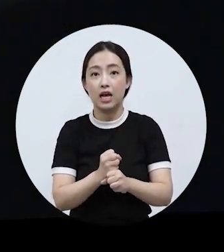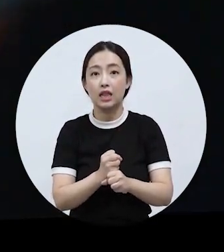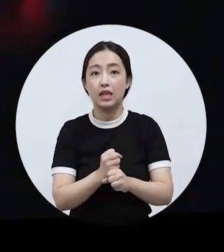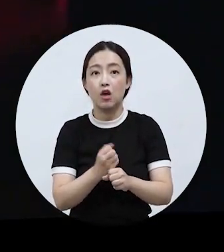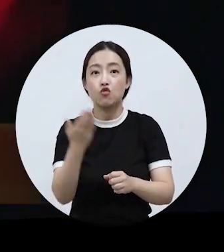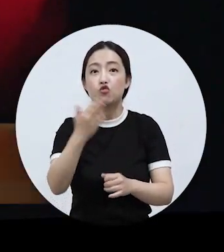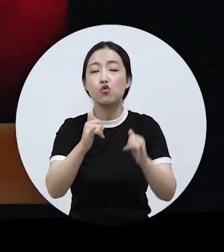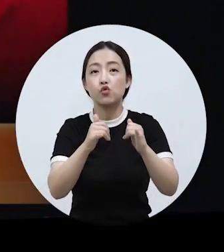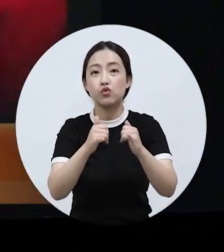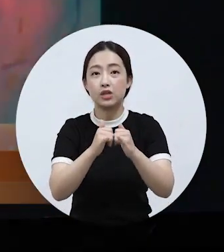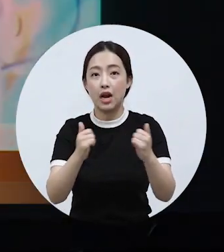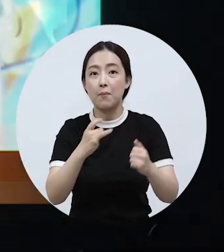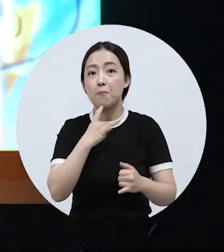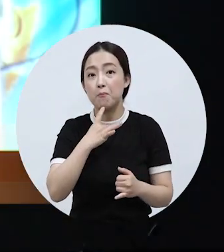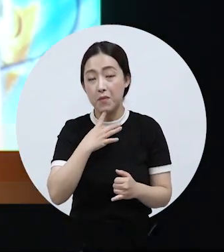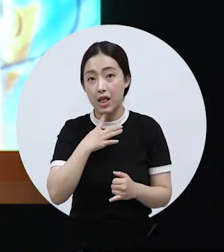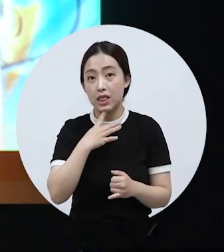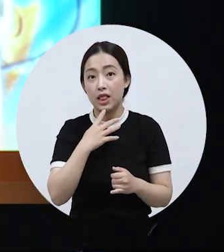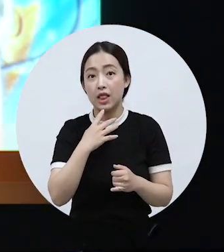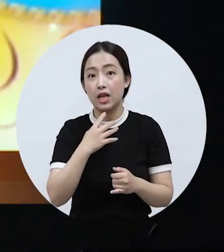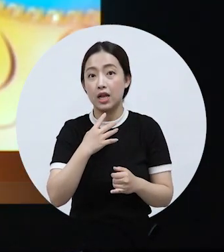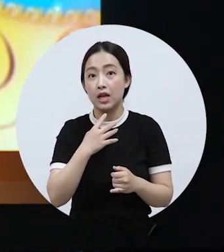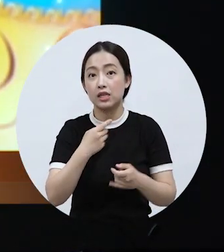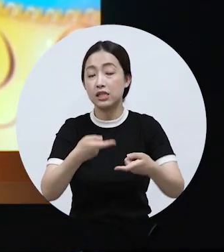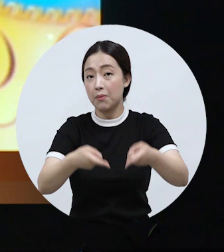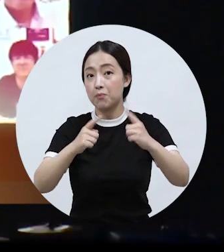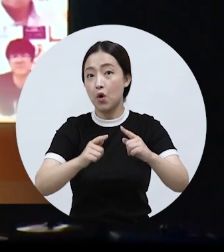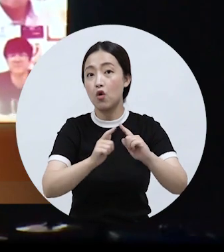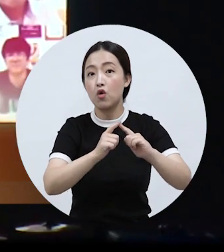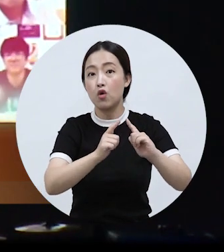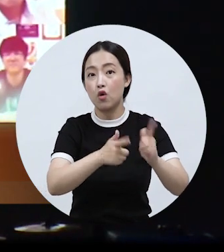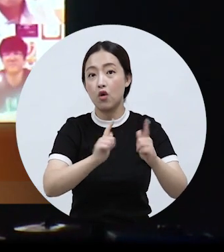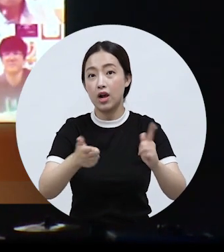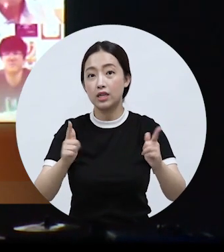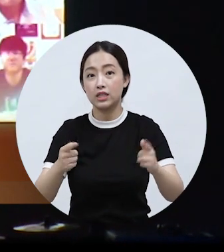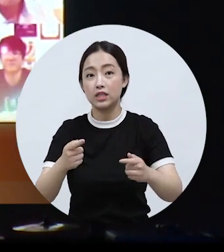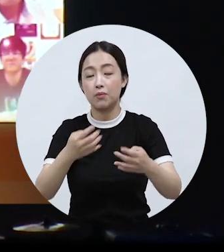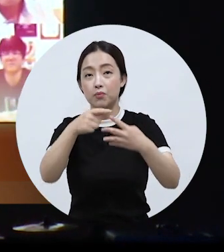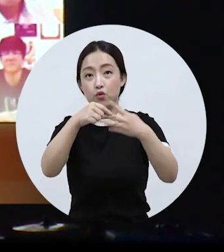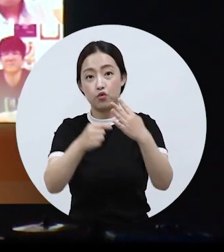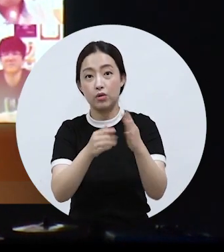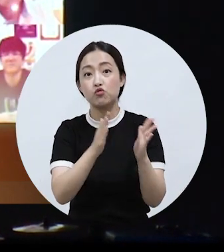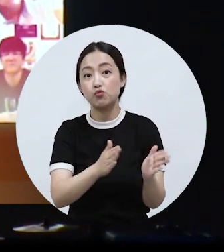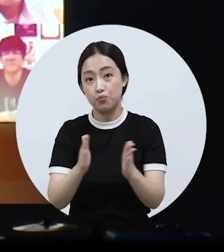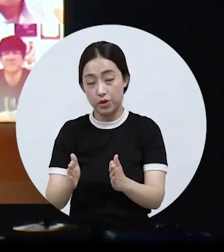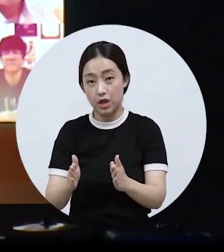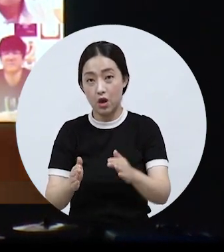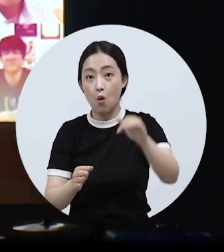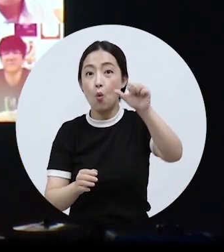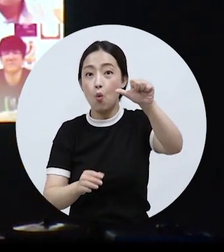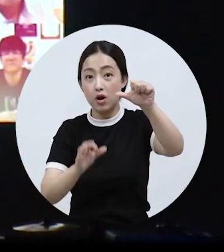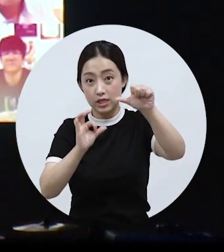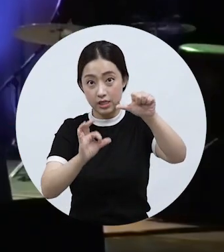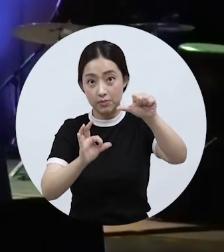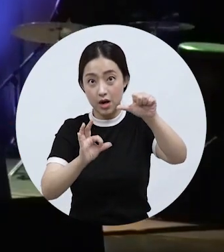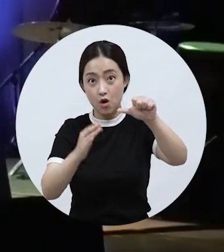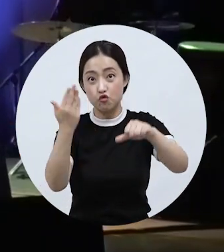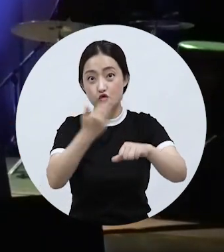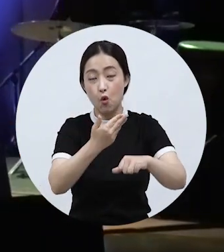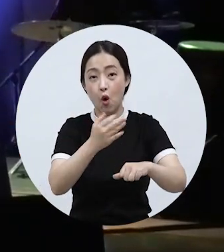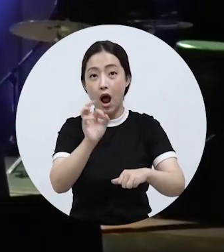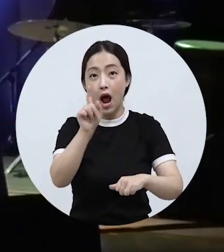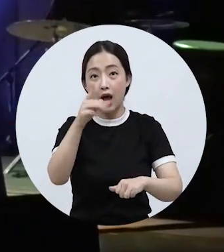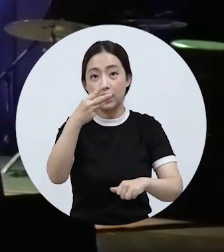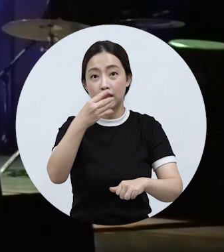구로마을 민주주의축제는 사전예약한 주민들을 대상으로 참여형 프로그램을 다양하게 마련했는데요. 지난